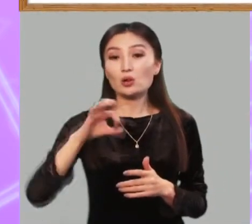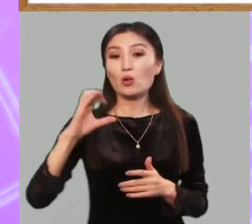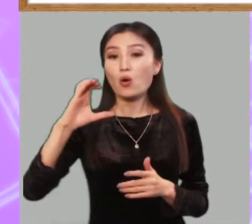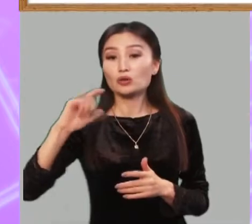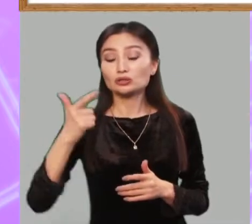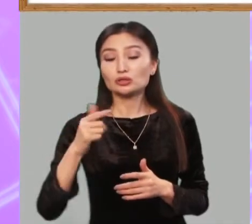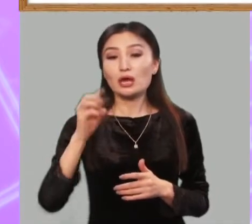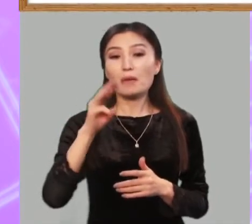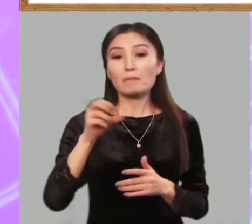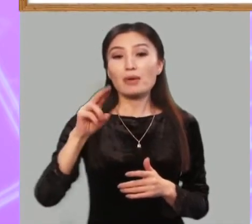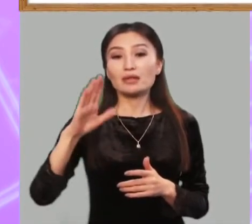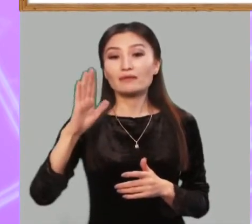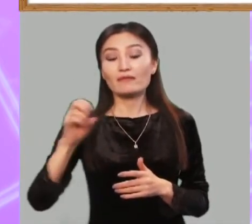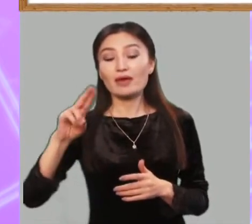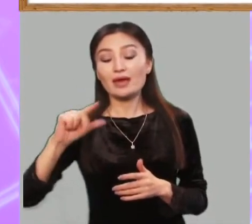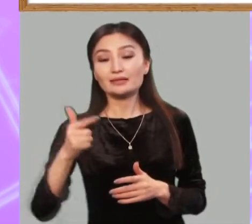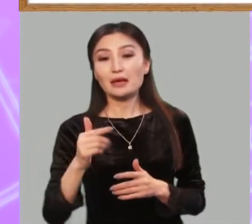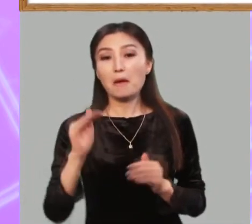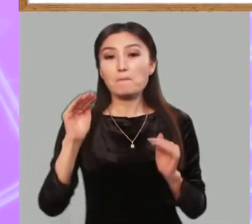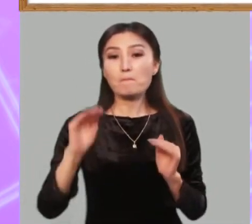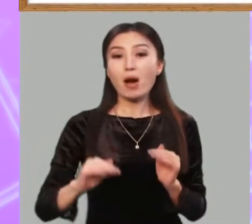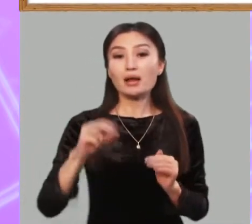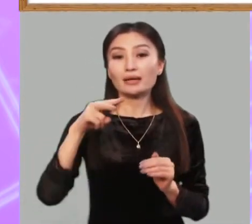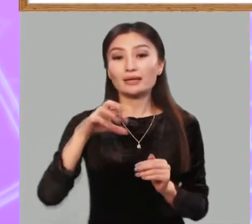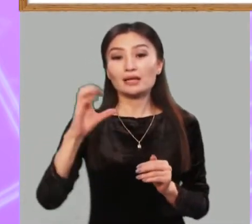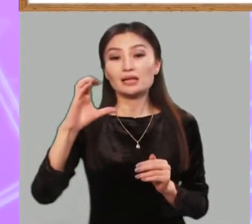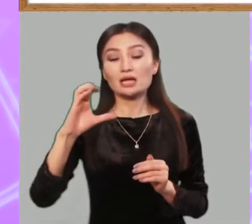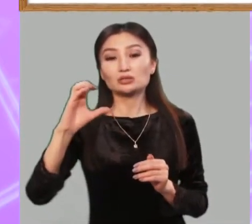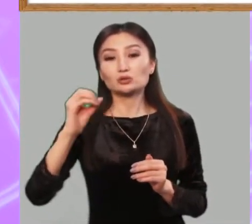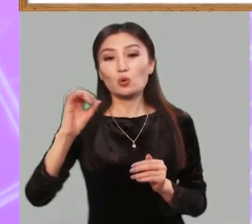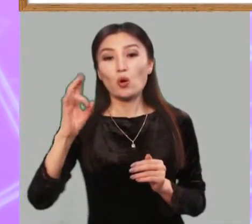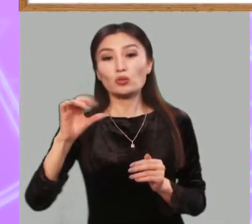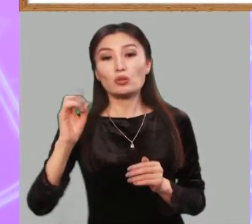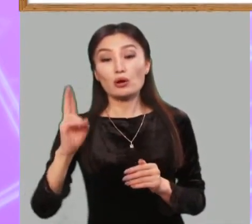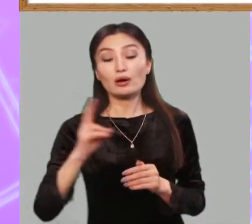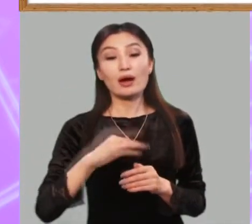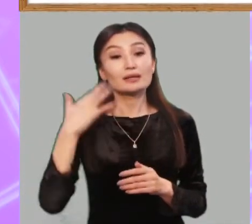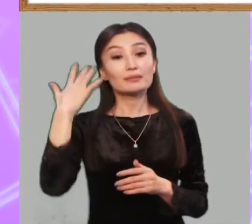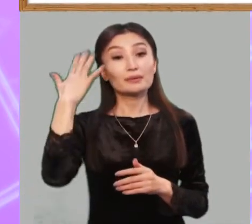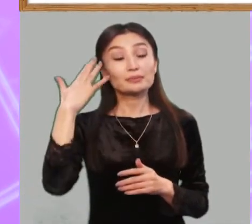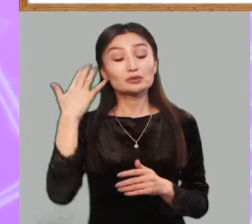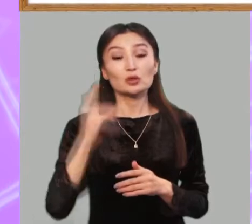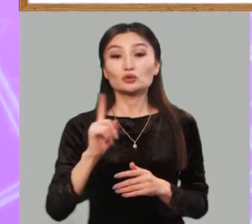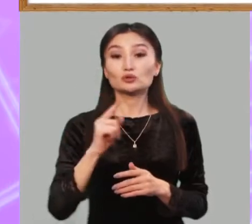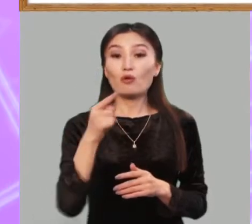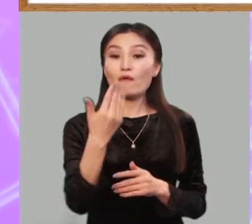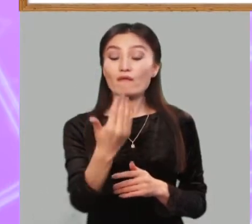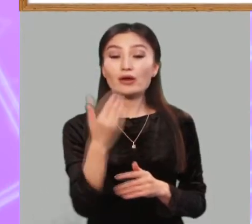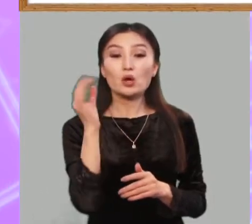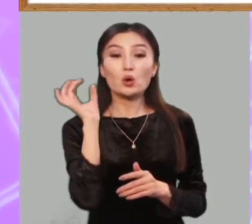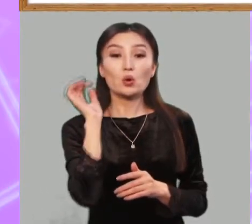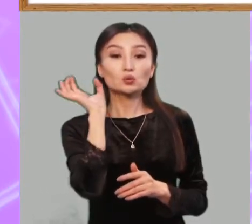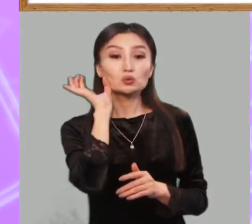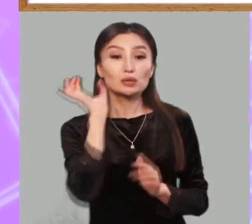медведь. Маленький лосенок. А теперь представьте, что вы